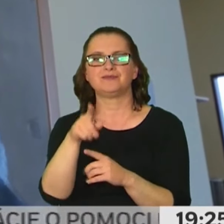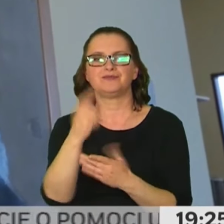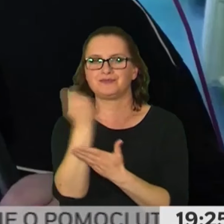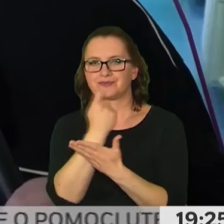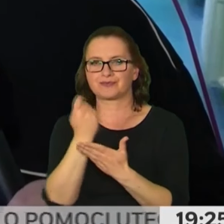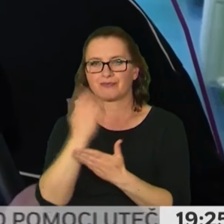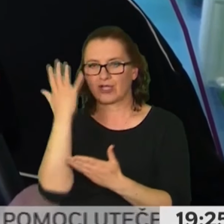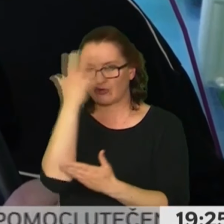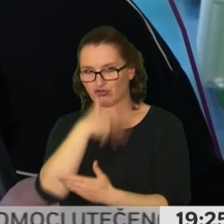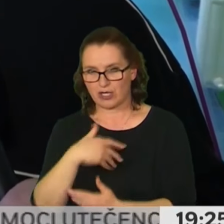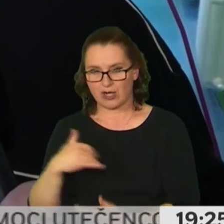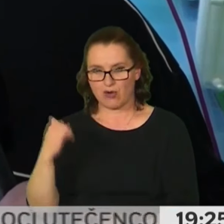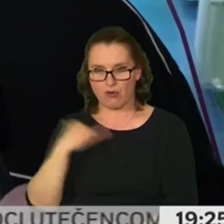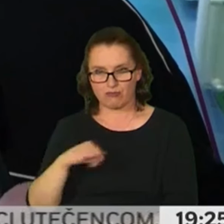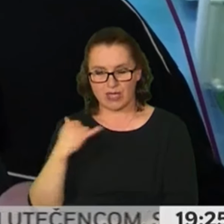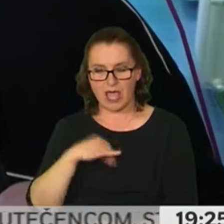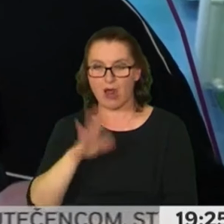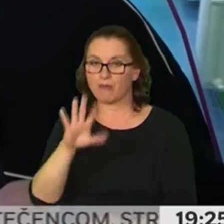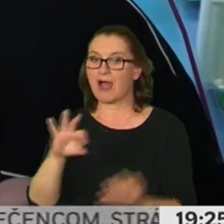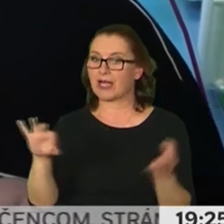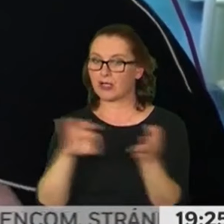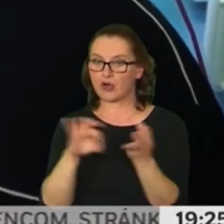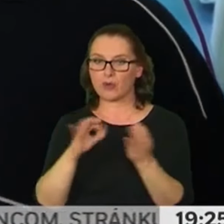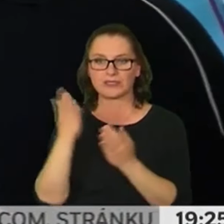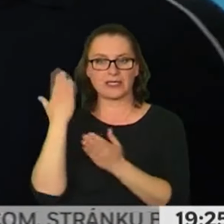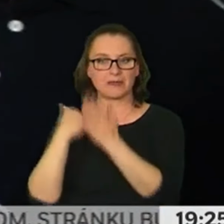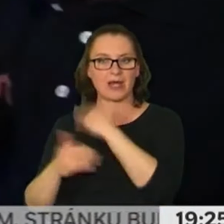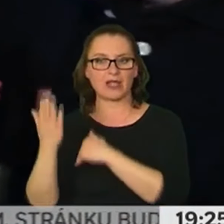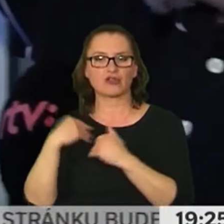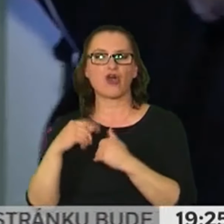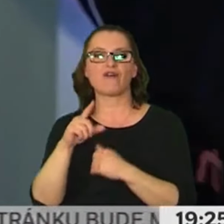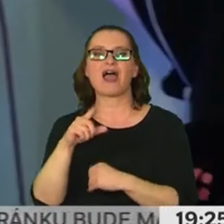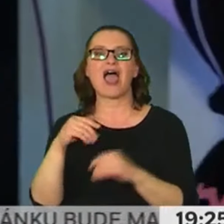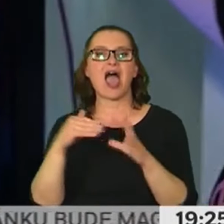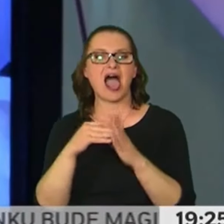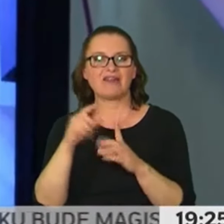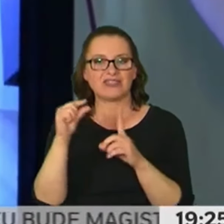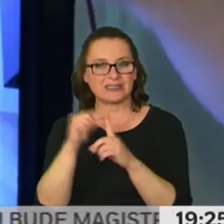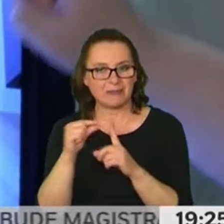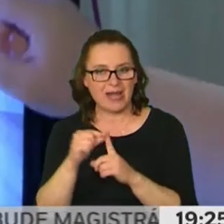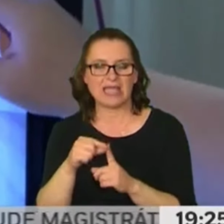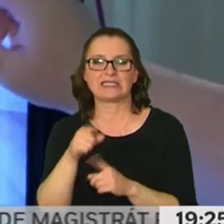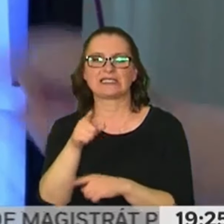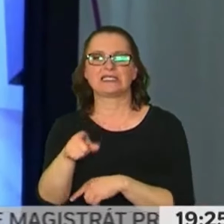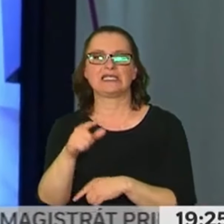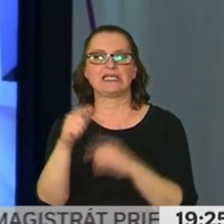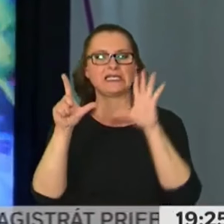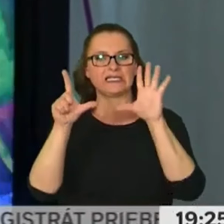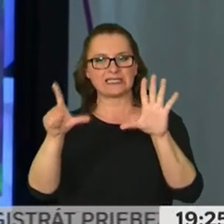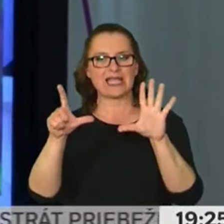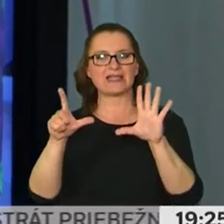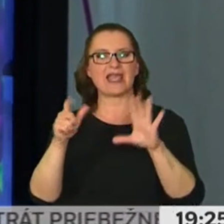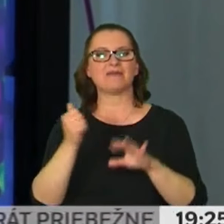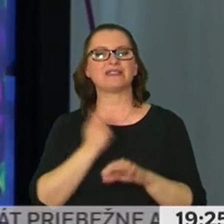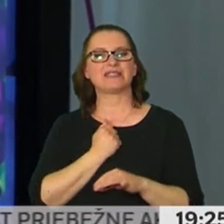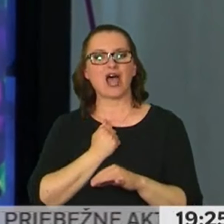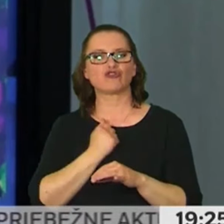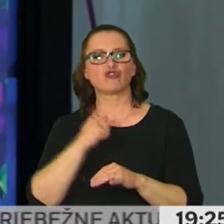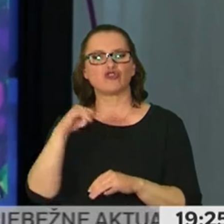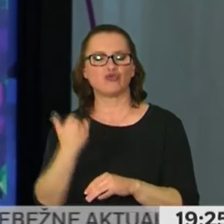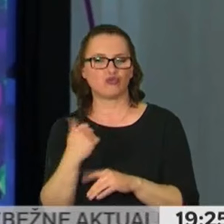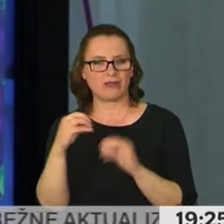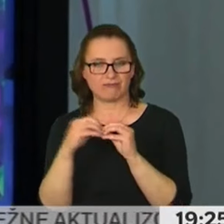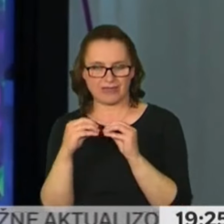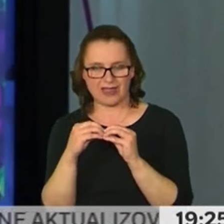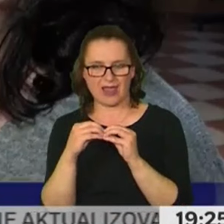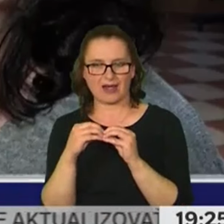čierno-bielo. Medzi tých, ktorí mali rómskych predkov, patria napríklad Elvis Presley či jeden zo 7 statočných Jul Briner. Ono sú